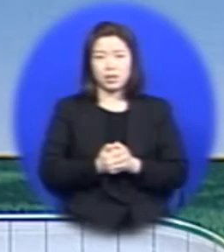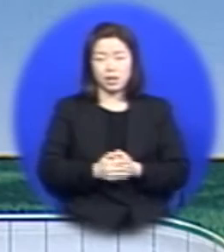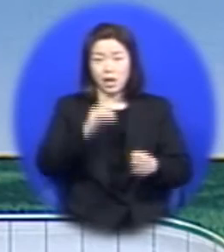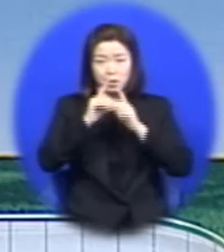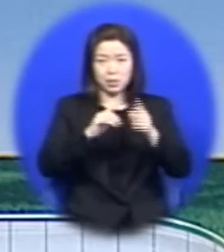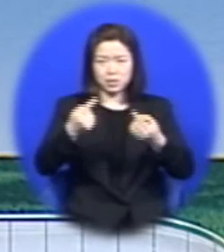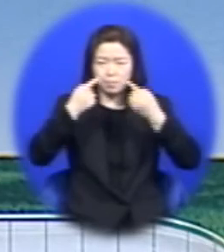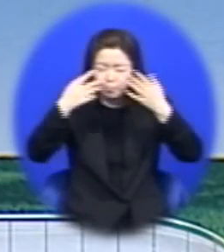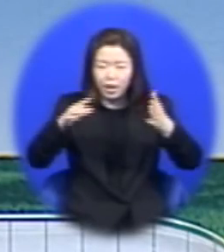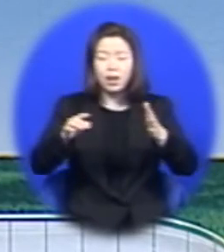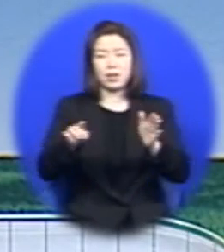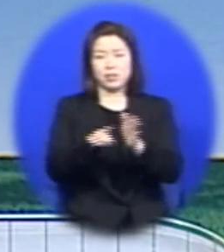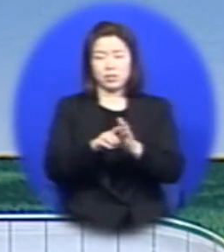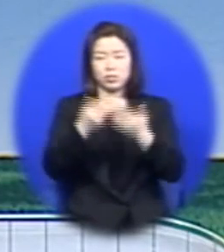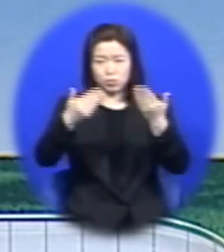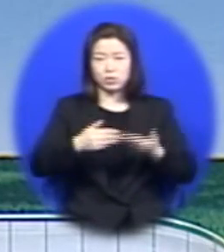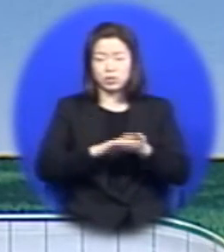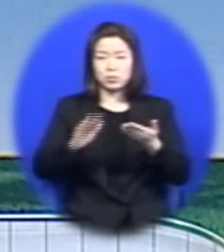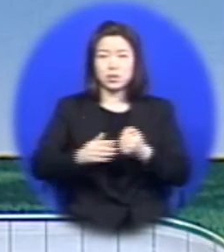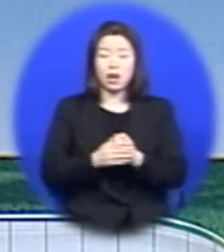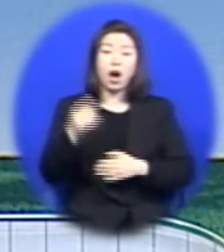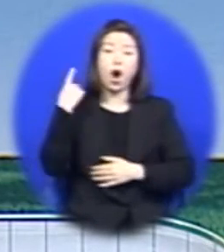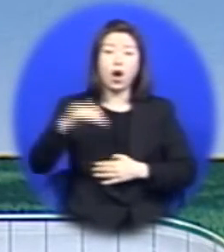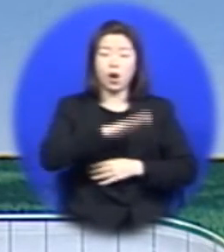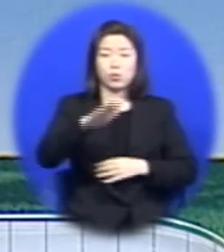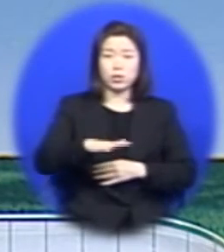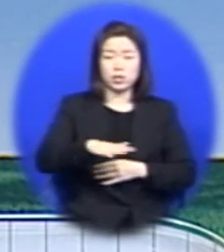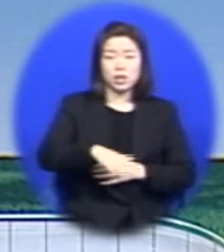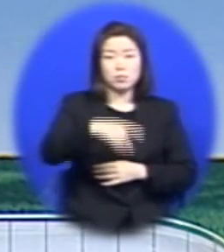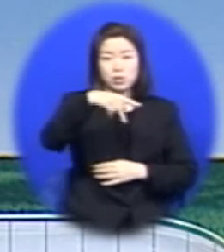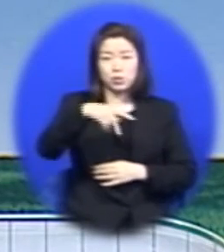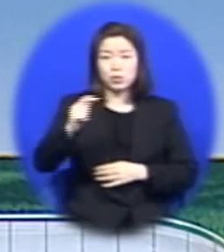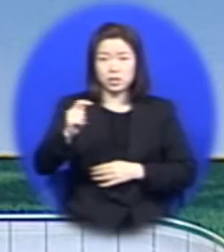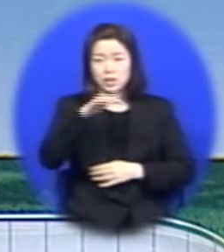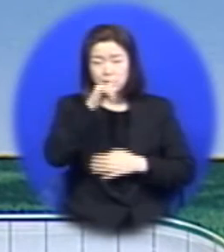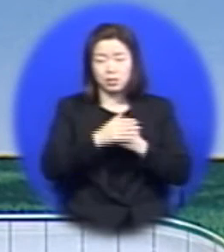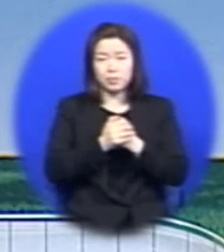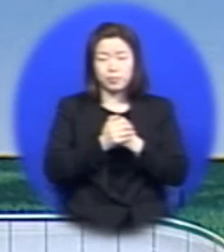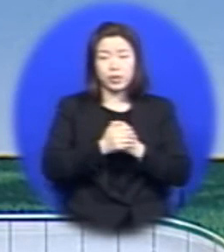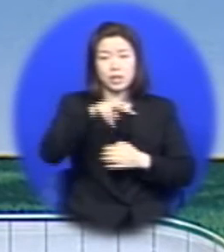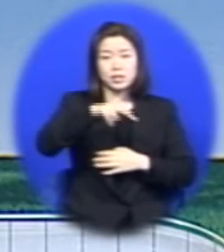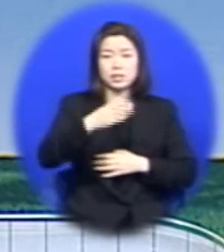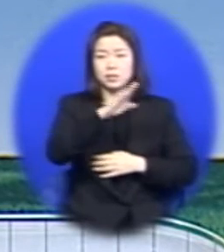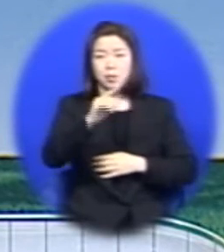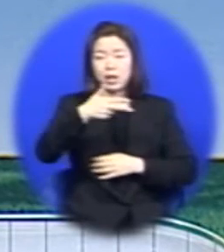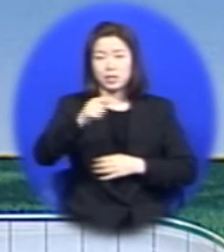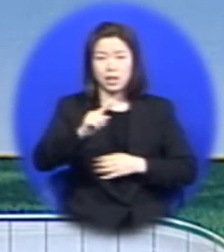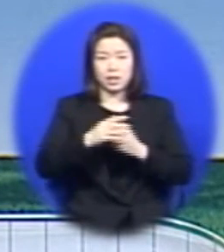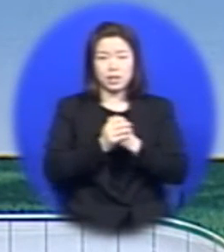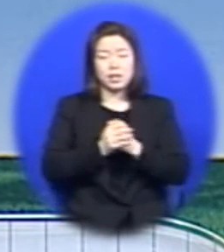말씀으로 확증을 주셨어요. 어제 우리가 큐티한 말씀입니다. 스바냐 3장 17절 우리 같이